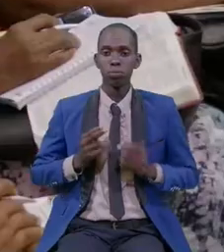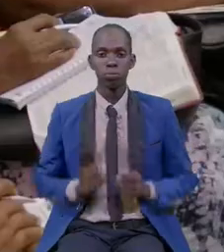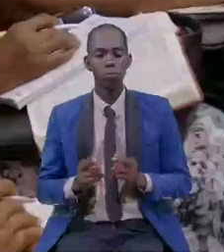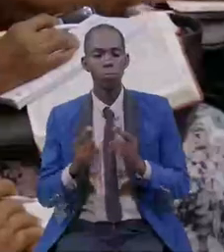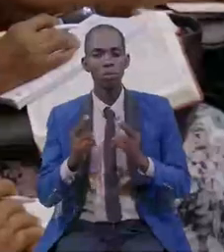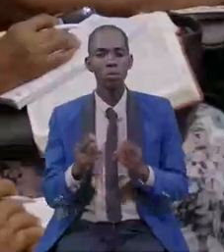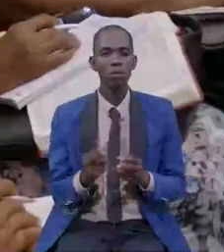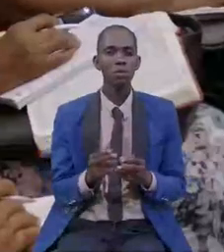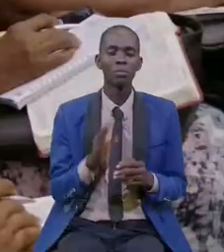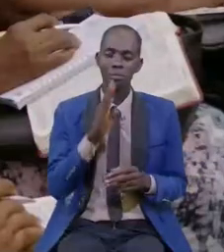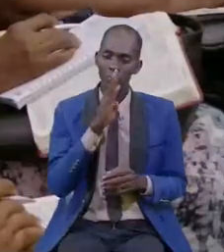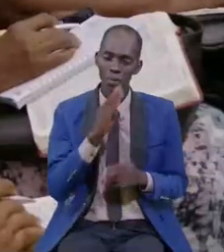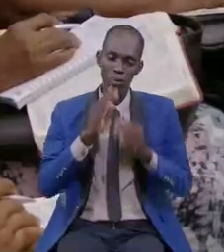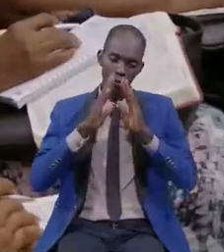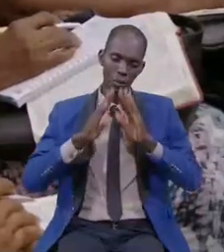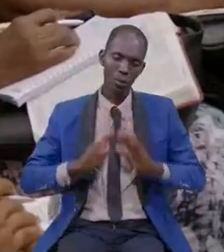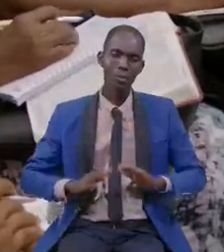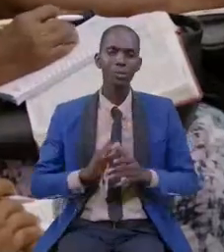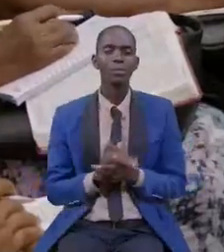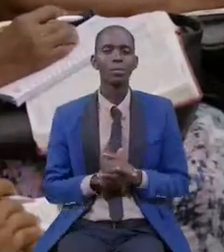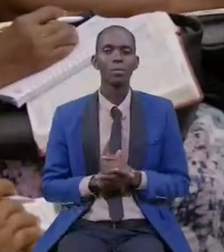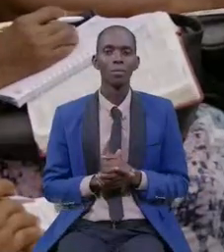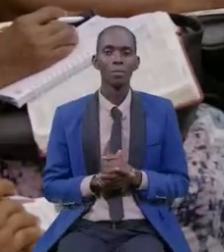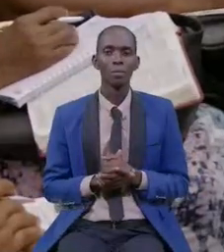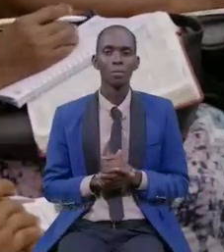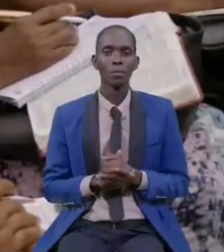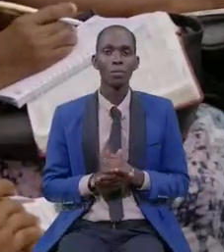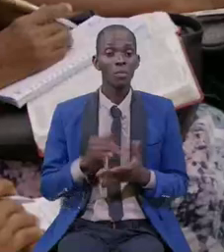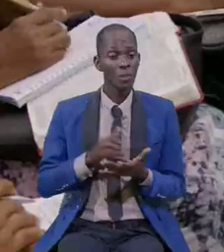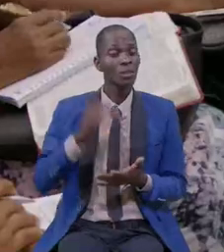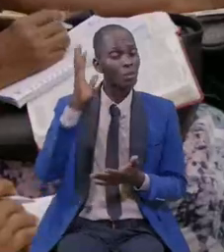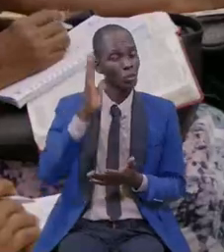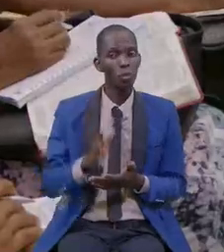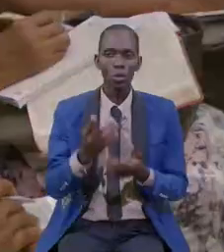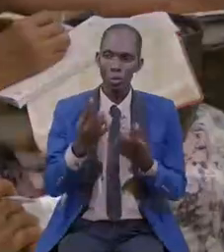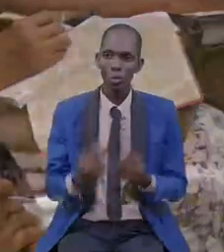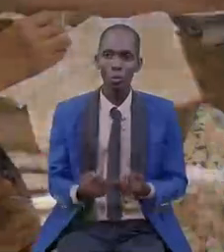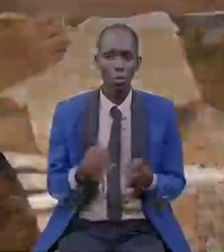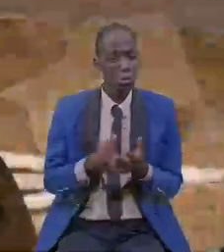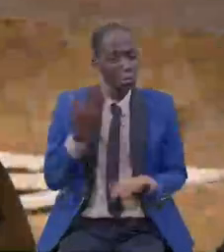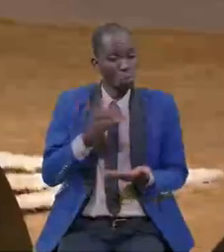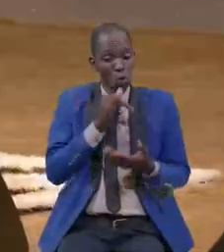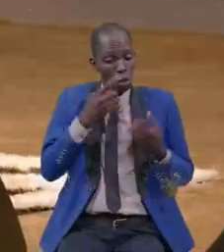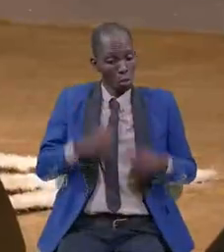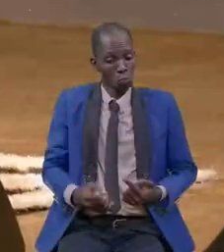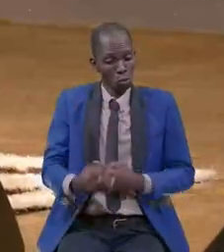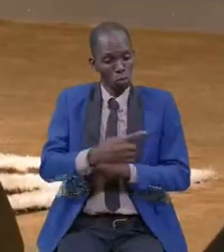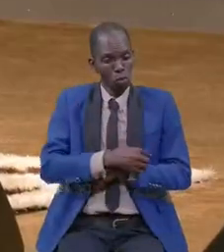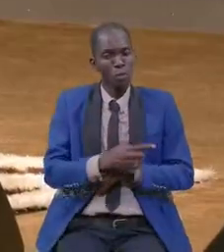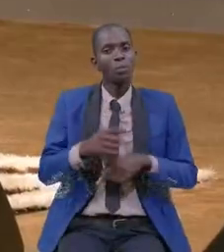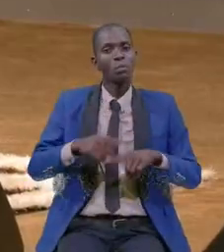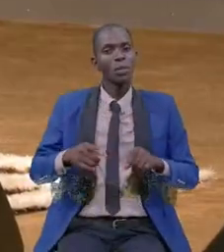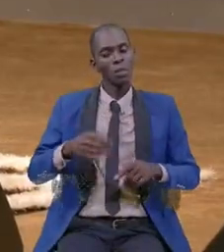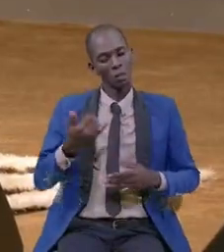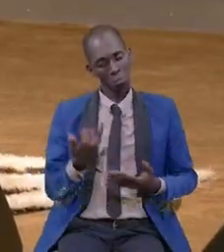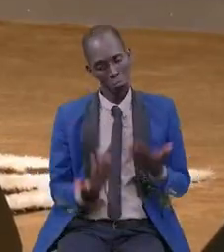cœur cœur impatient soit calme ça va venir ça peut ne pas venir maintenant et mon âme